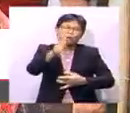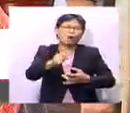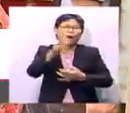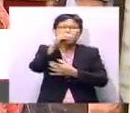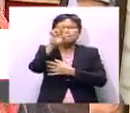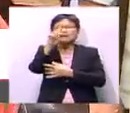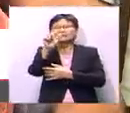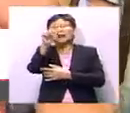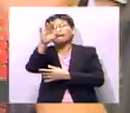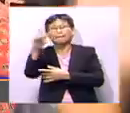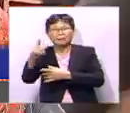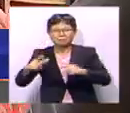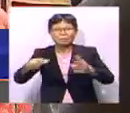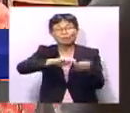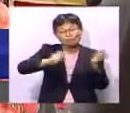beli martabak